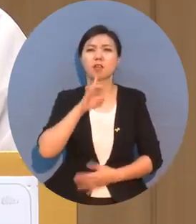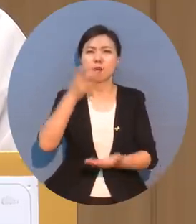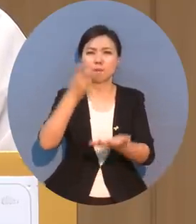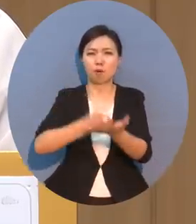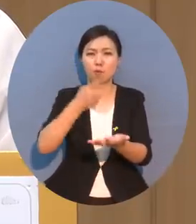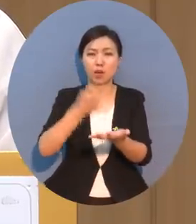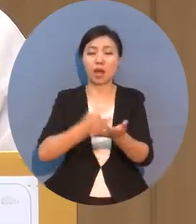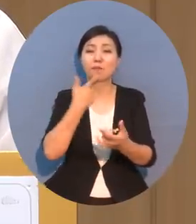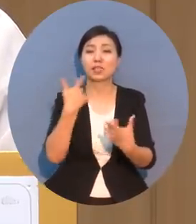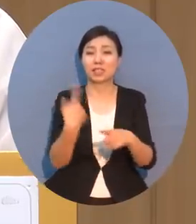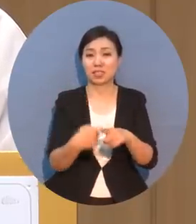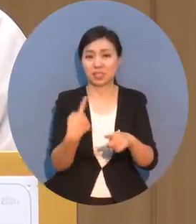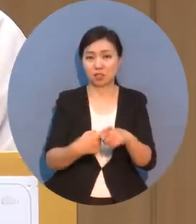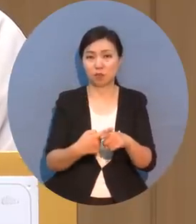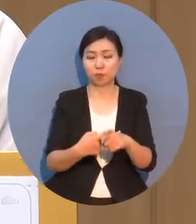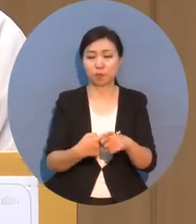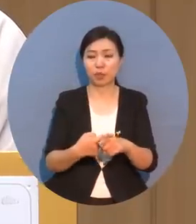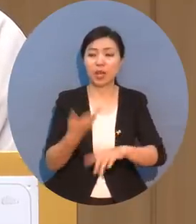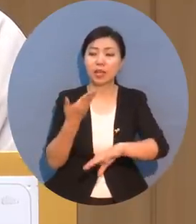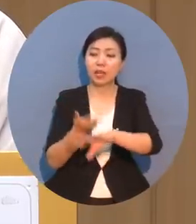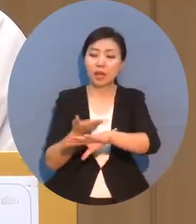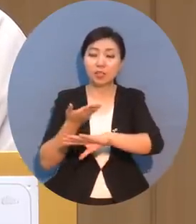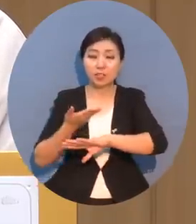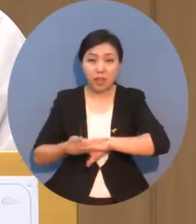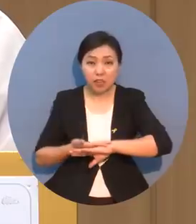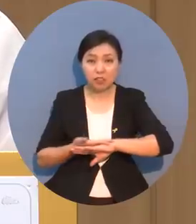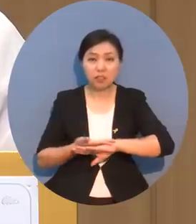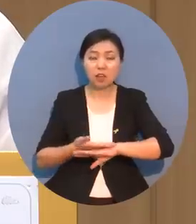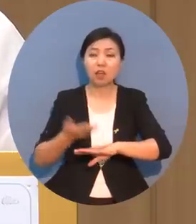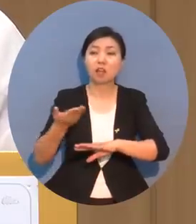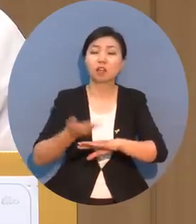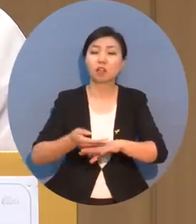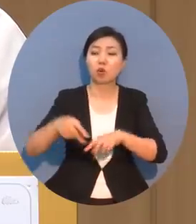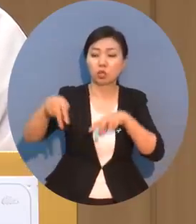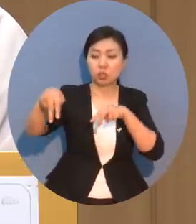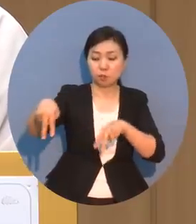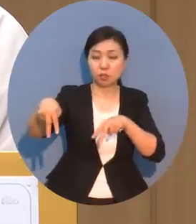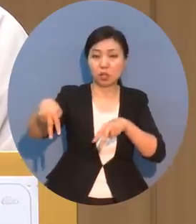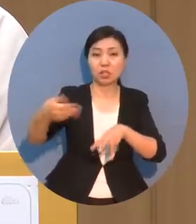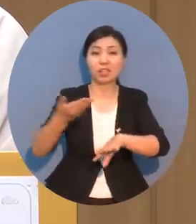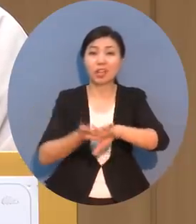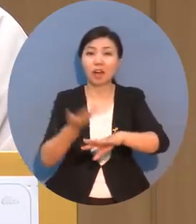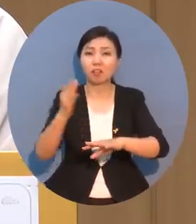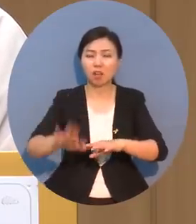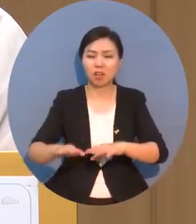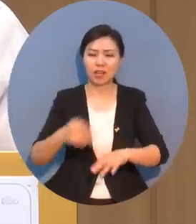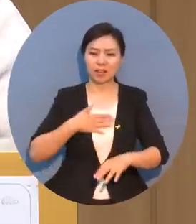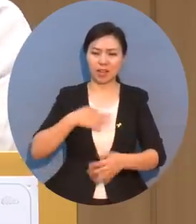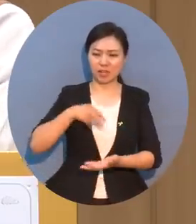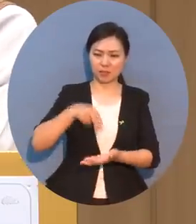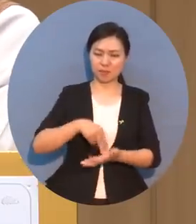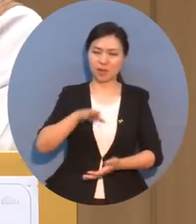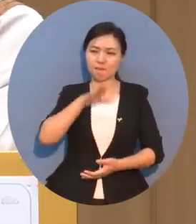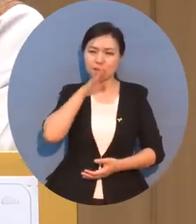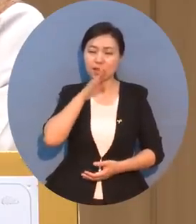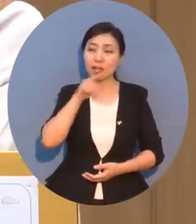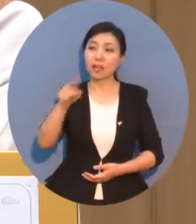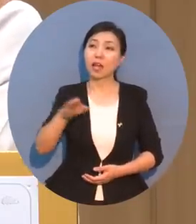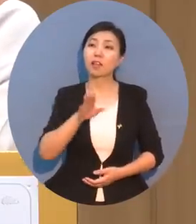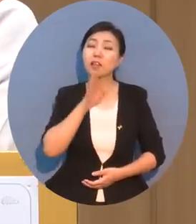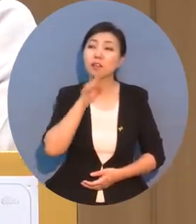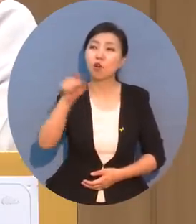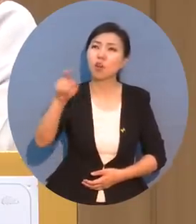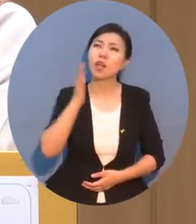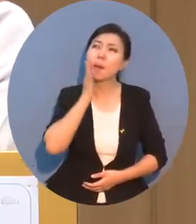거란 말이에요. 그러니까 상대적인 존재를 절대화시키는 게 상을 짓는 거예요. 나에게 파랗게